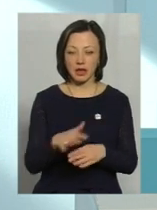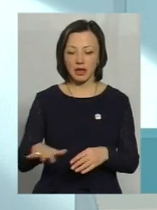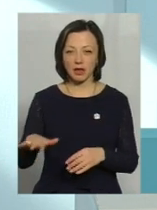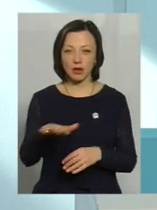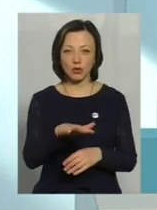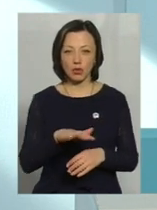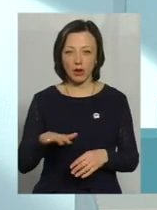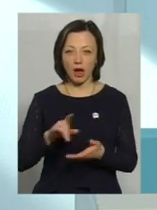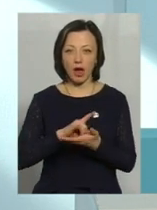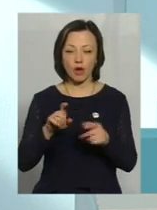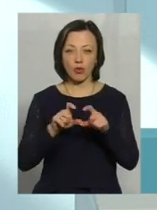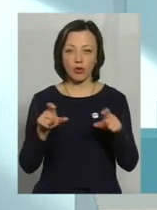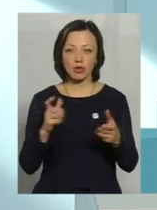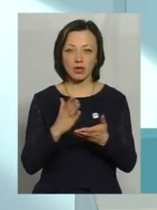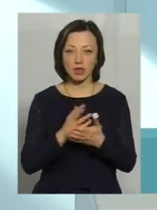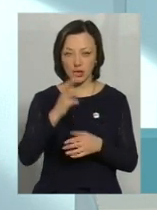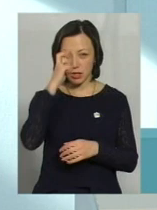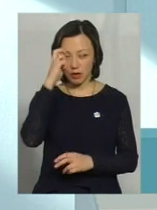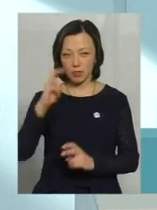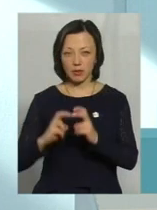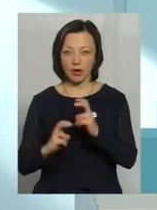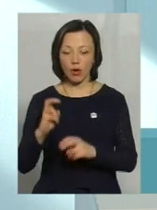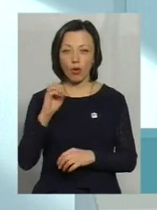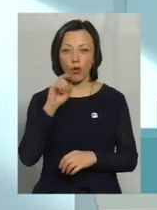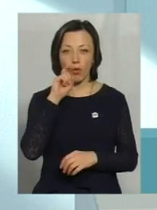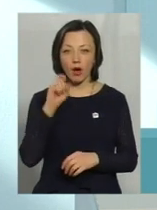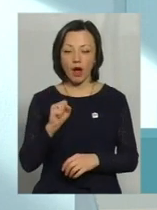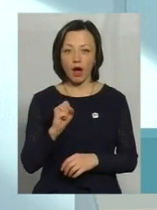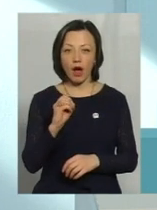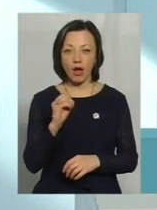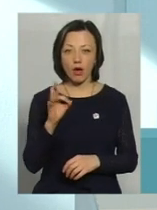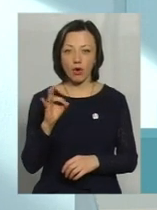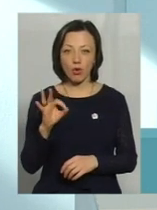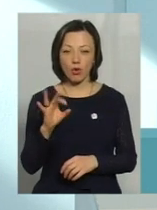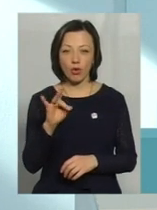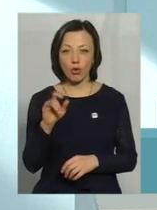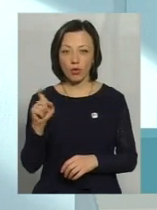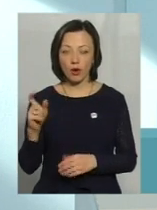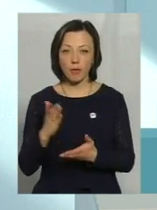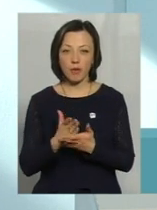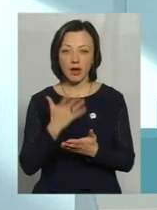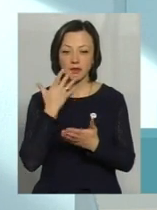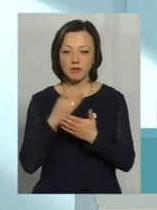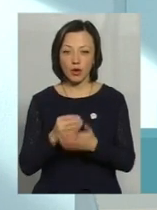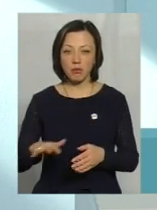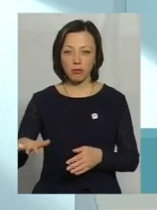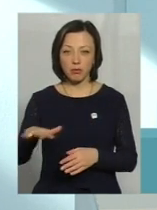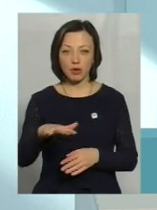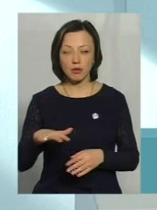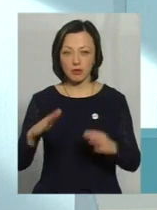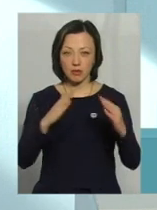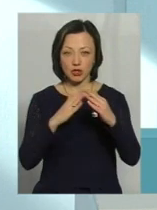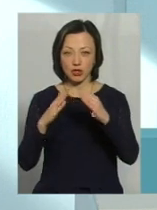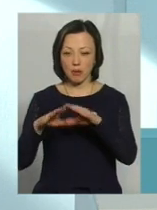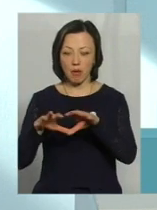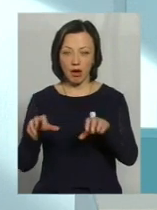території аеропорту сьогодні є державне підприємство «Украерорух», який має свої сьогодні приміщення, яке має сьогодні